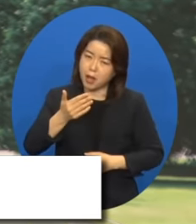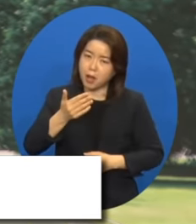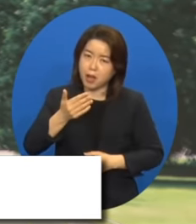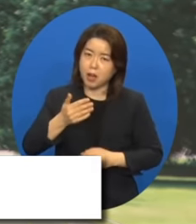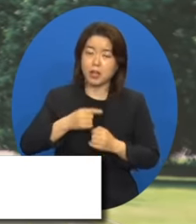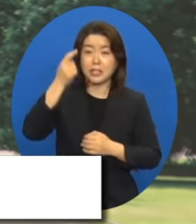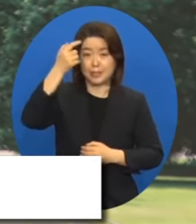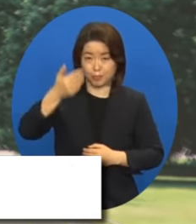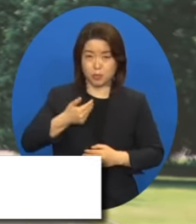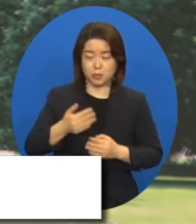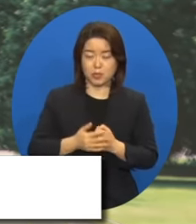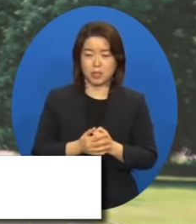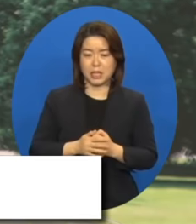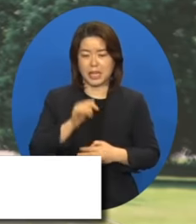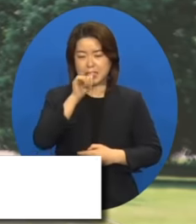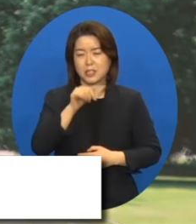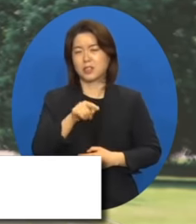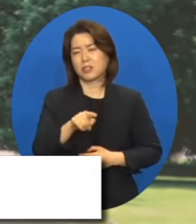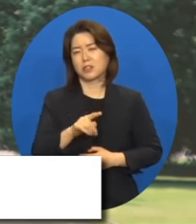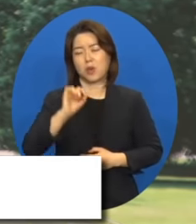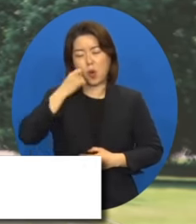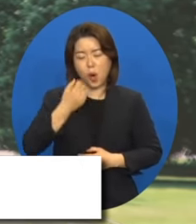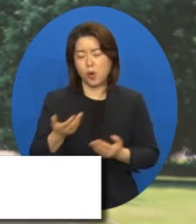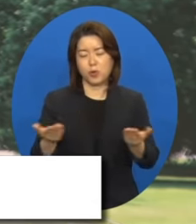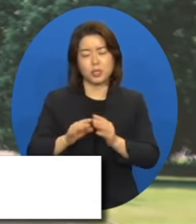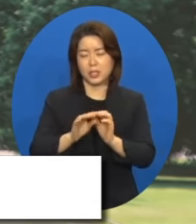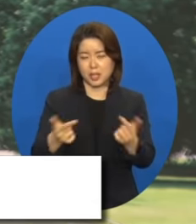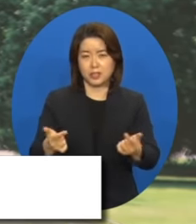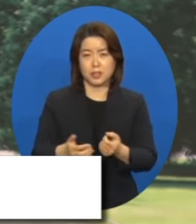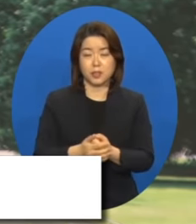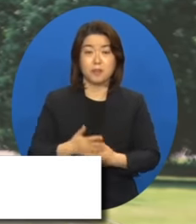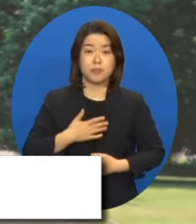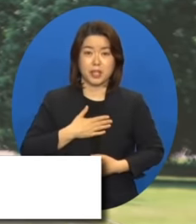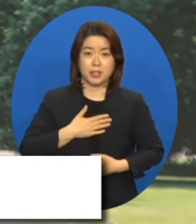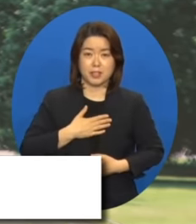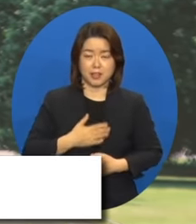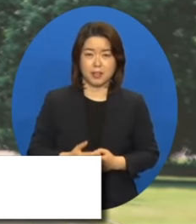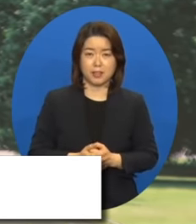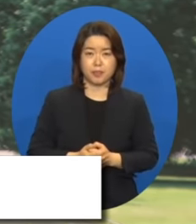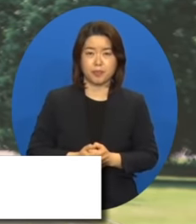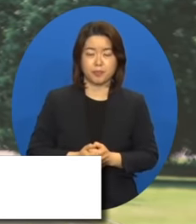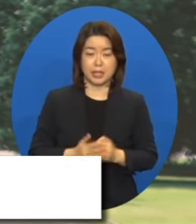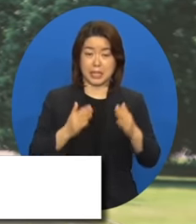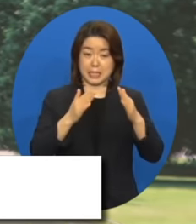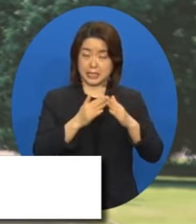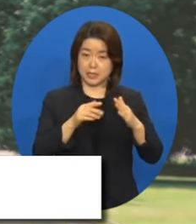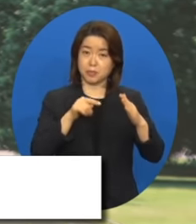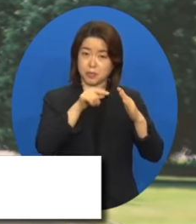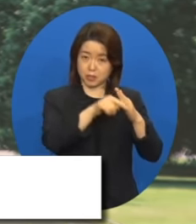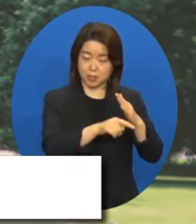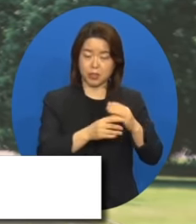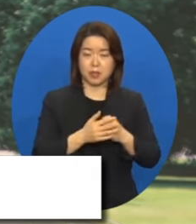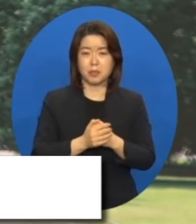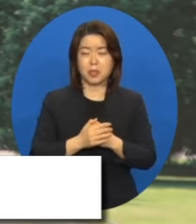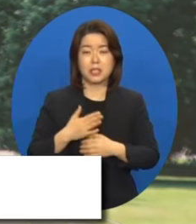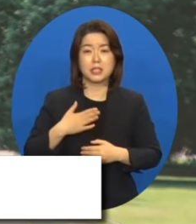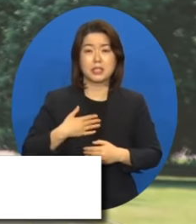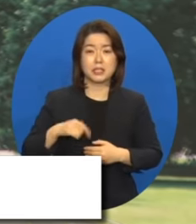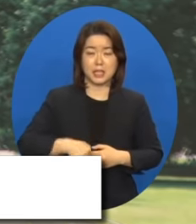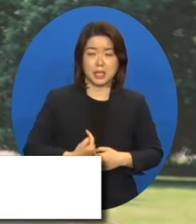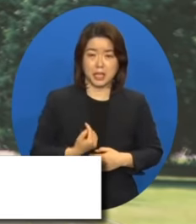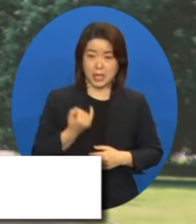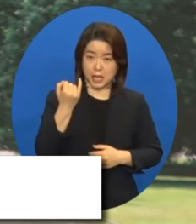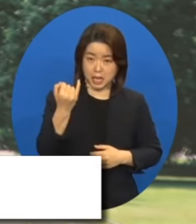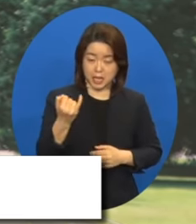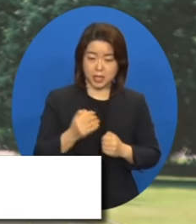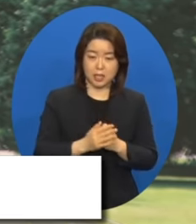거예요. 여러분, 절대로 그건 어려운 일 아닙니다. 제가 저희 집에 들어가면 제 아내가 집에 있을